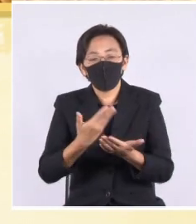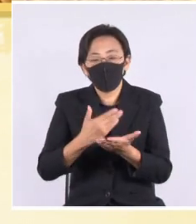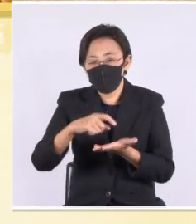นะครับ